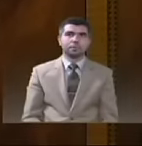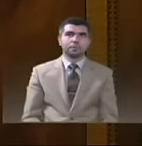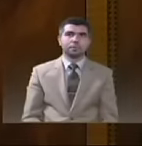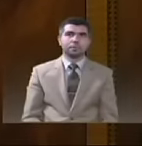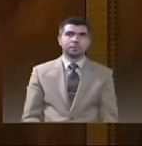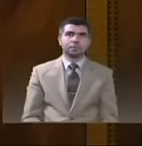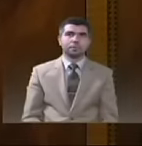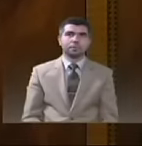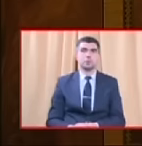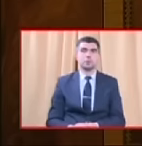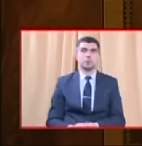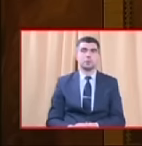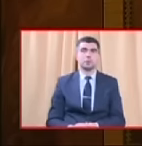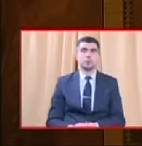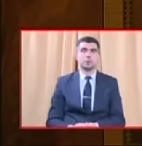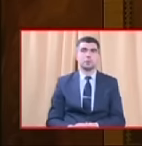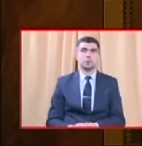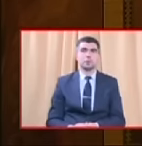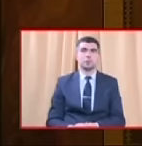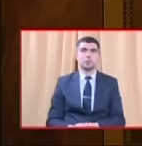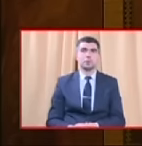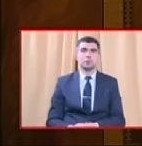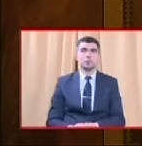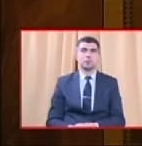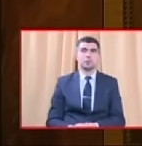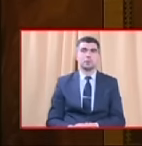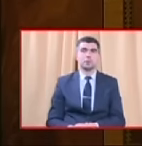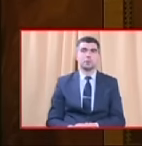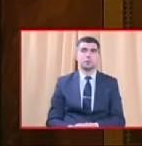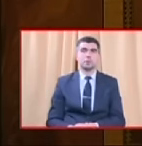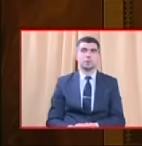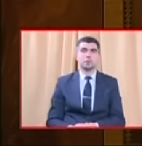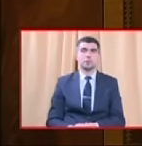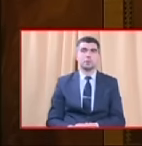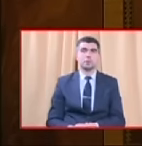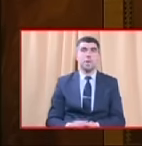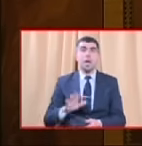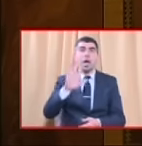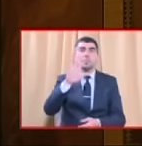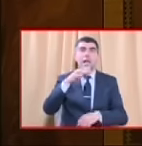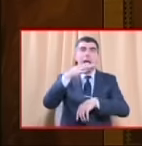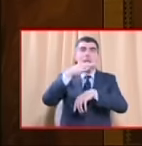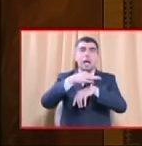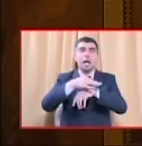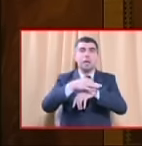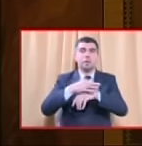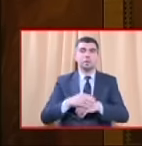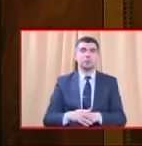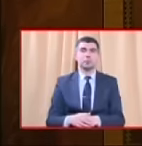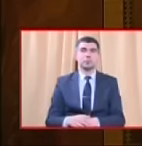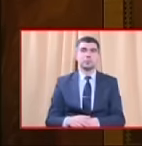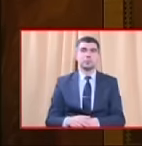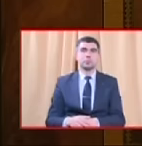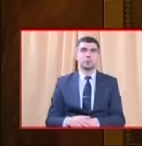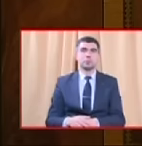سفير راه دار 5 دقائق عاوتاني رد جوج راه كان موقفه في 5 ها